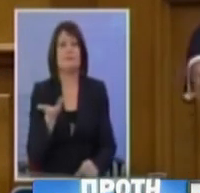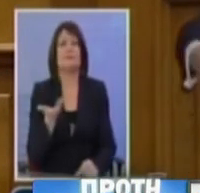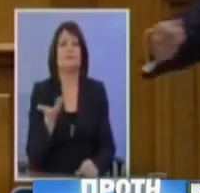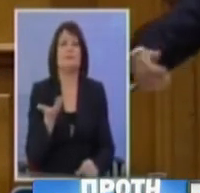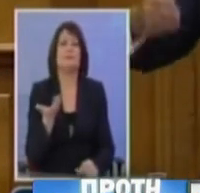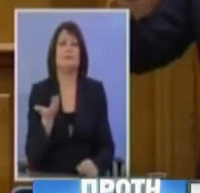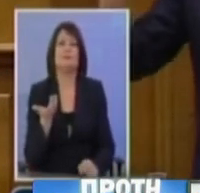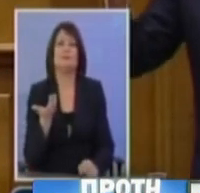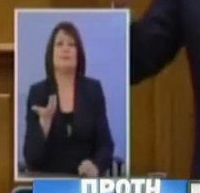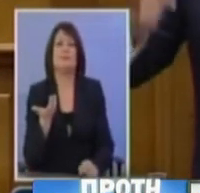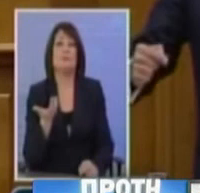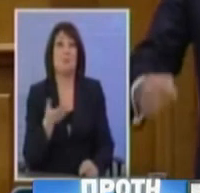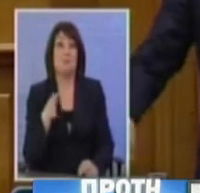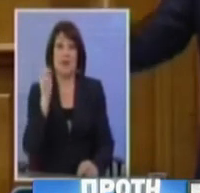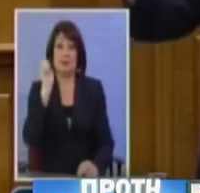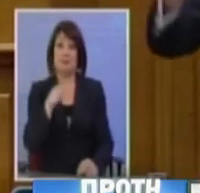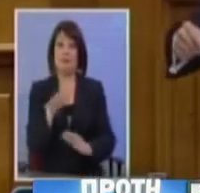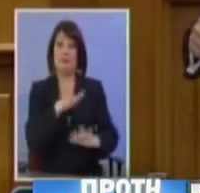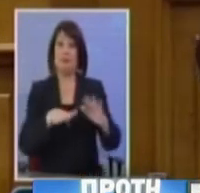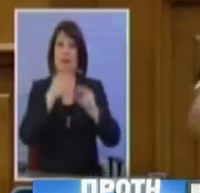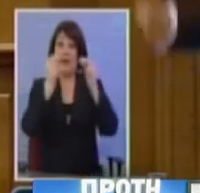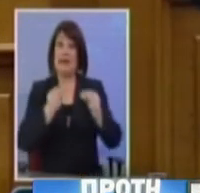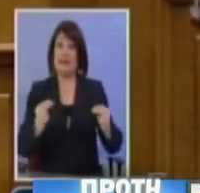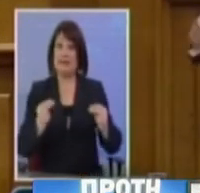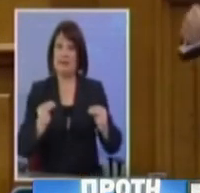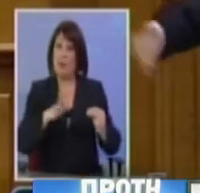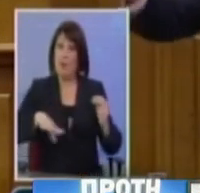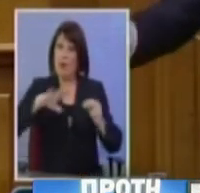με το οποίο θα λύσουμε τα προβλήματα της Ελλάδας. Ανοίγω παρένθεση.